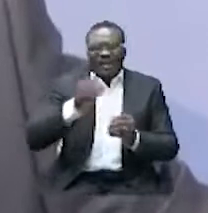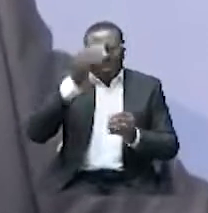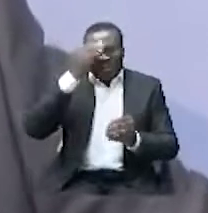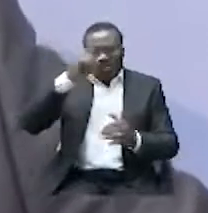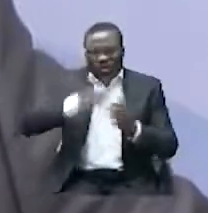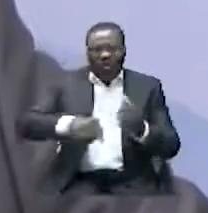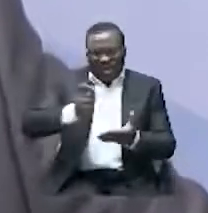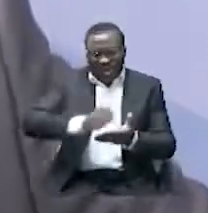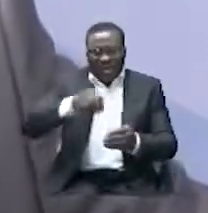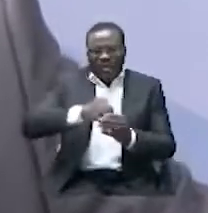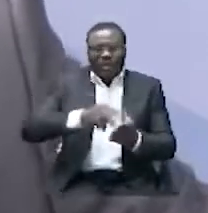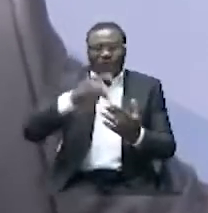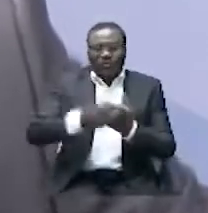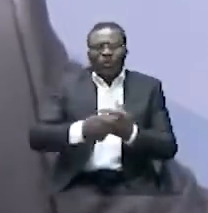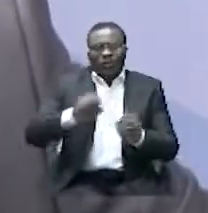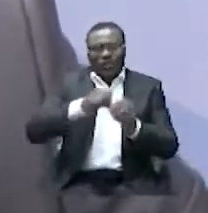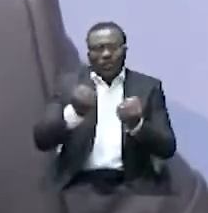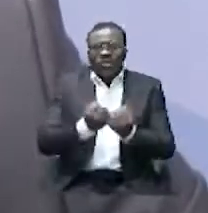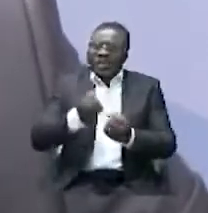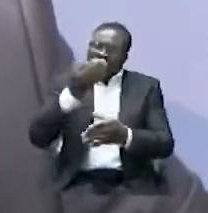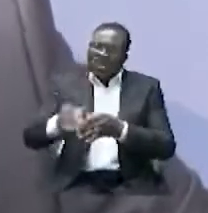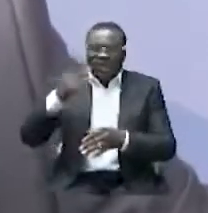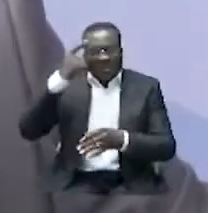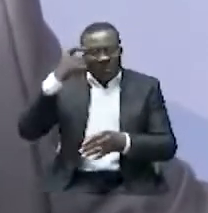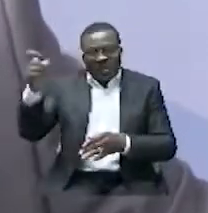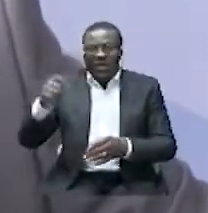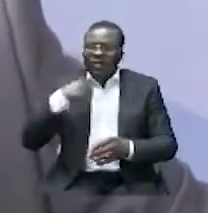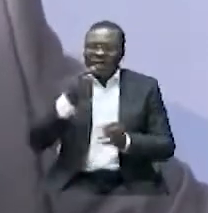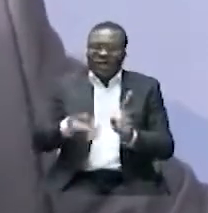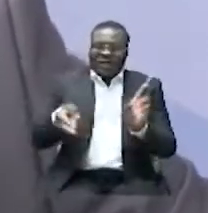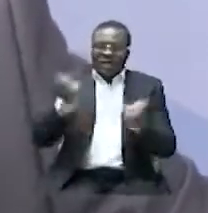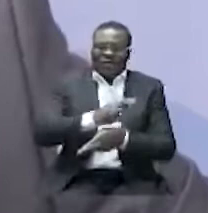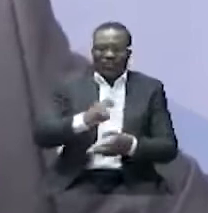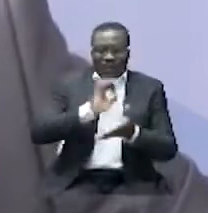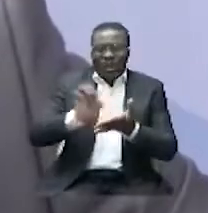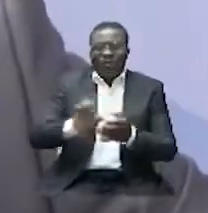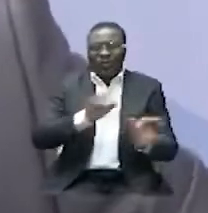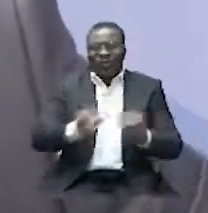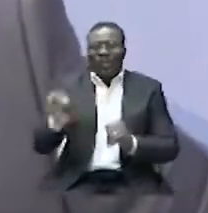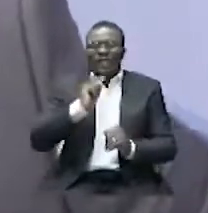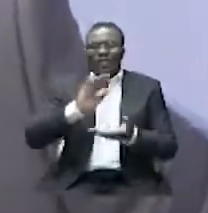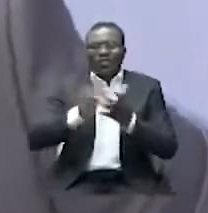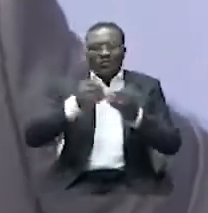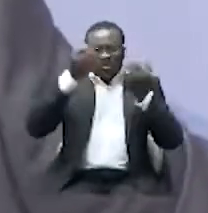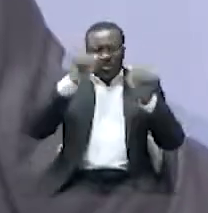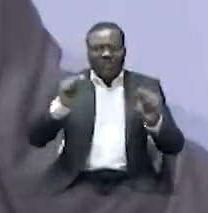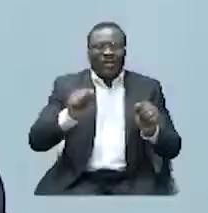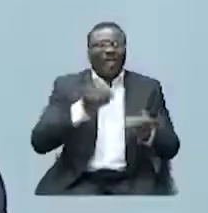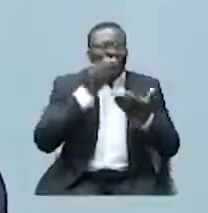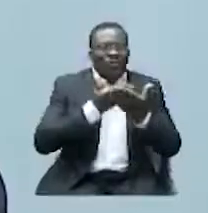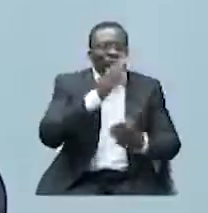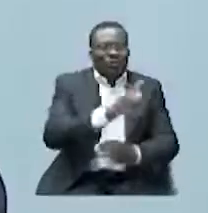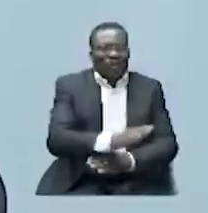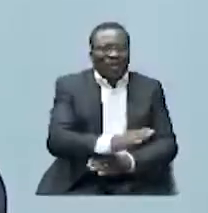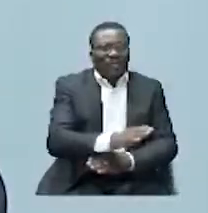Il partagera avec nous ses rêves, il nous dira les réformes qu'il compte effectuer s'il était élu. Patrice Talon, bonsoir.